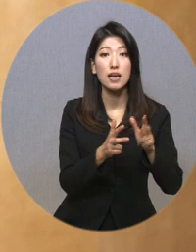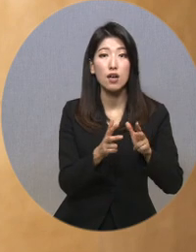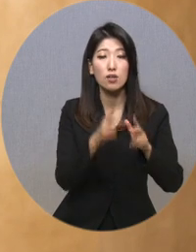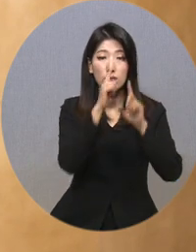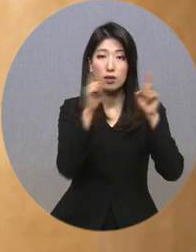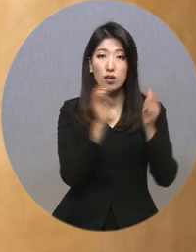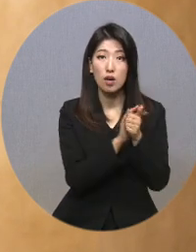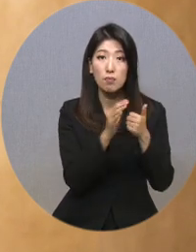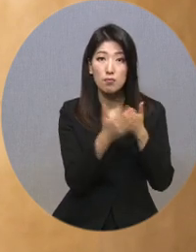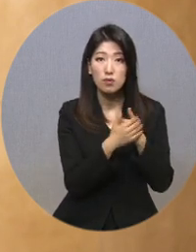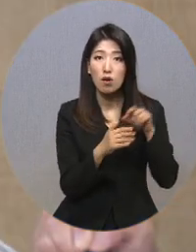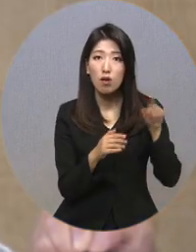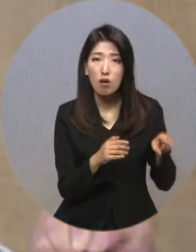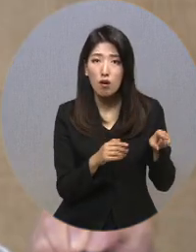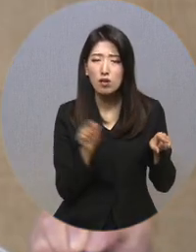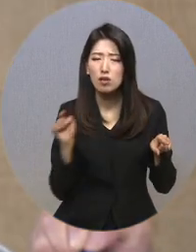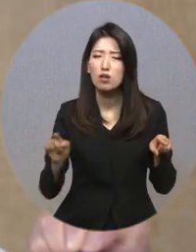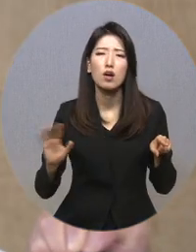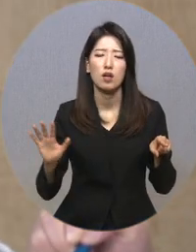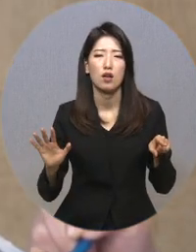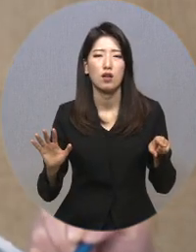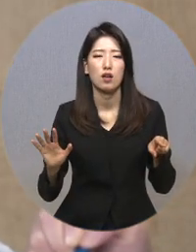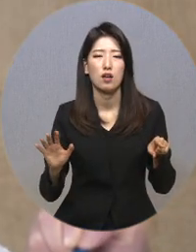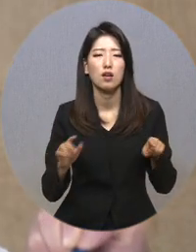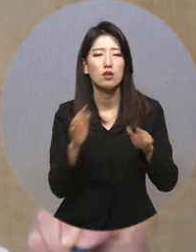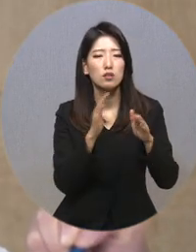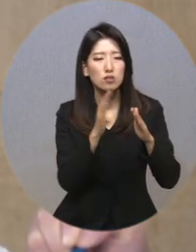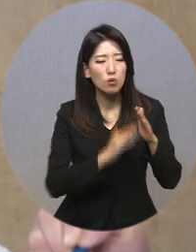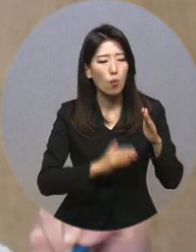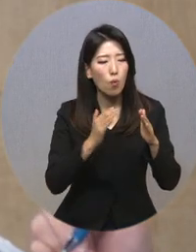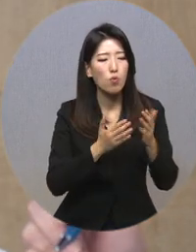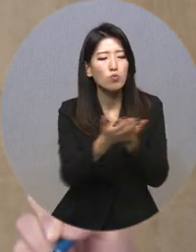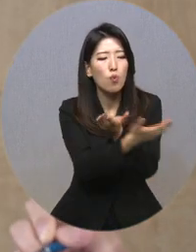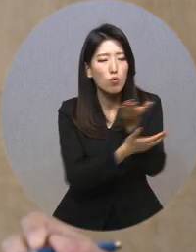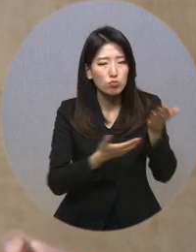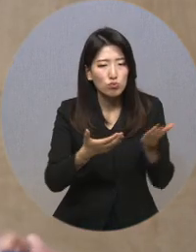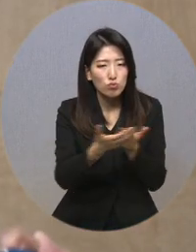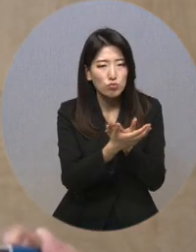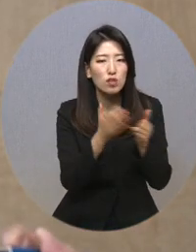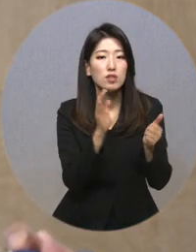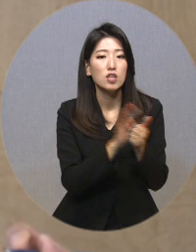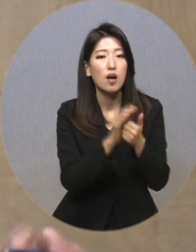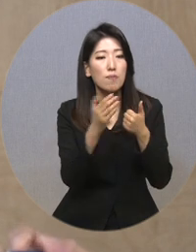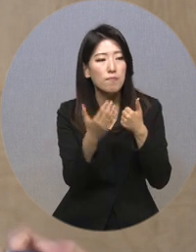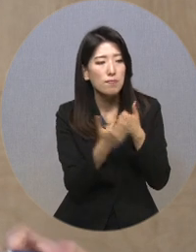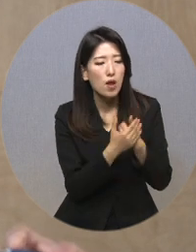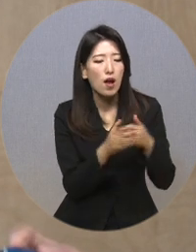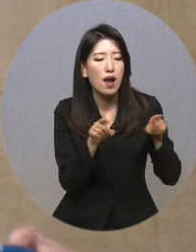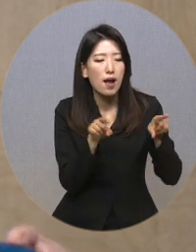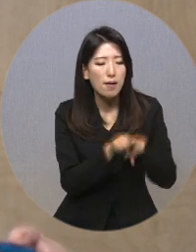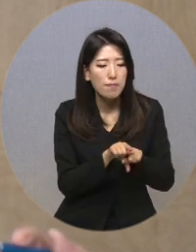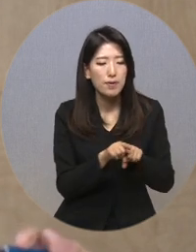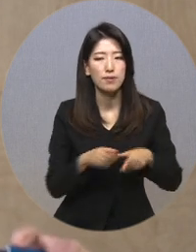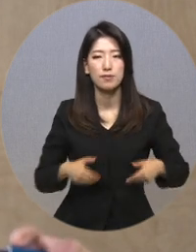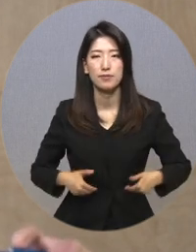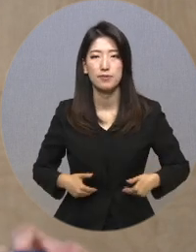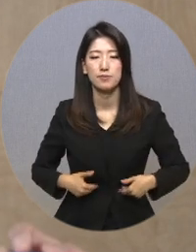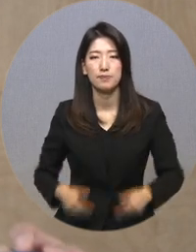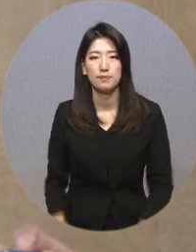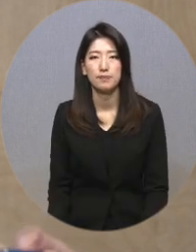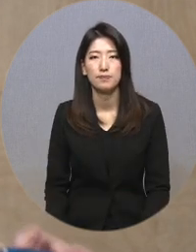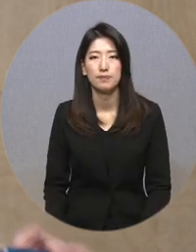산업체와 대학이 서로 공유하고 협력해야 되는 하는 어떤 산학협력이 되어야 된다는 그런 계기를